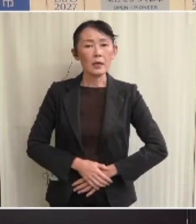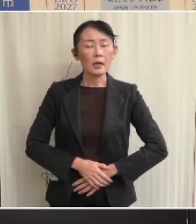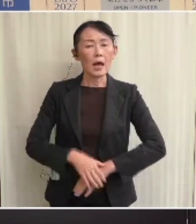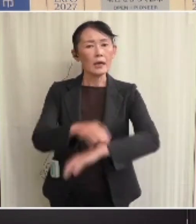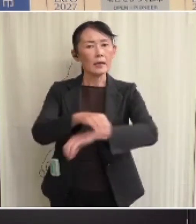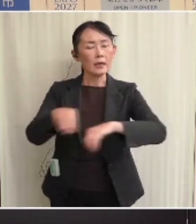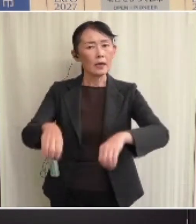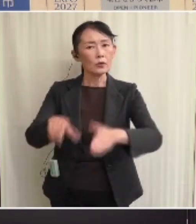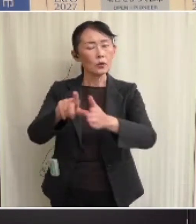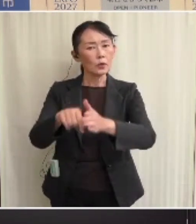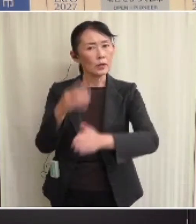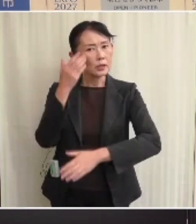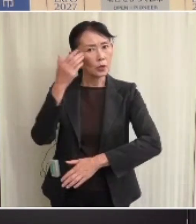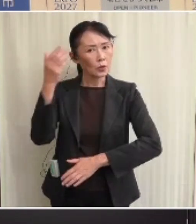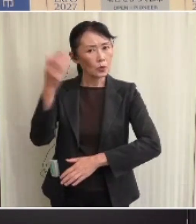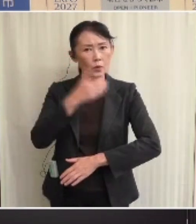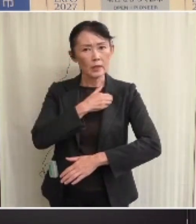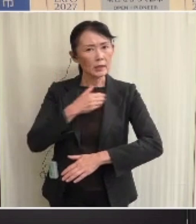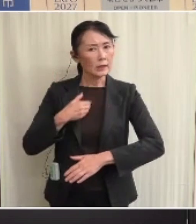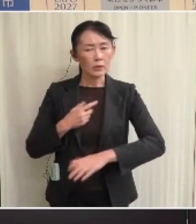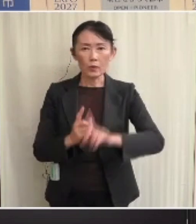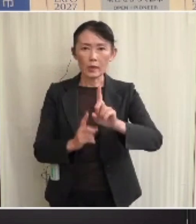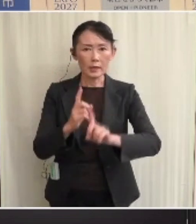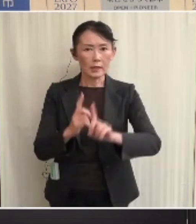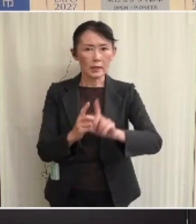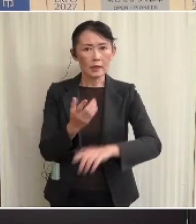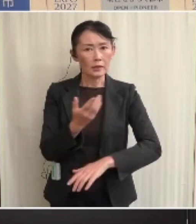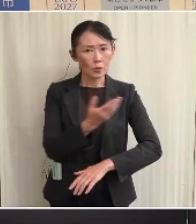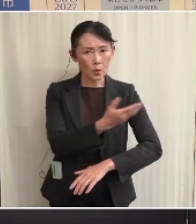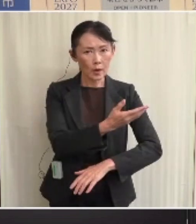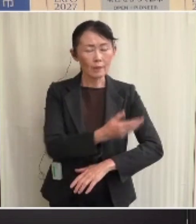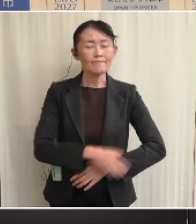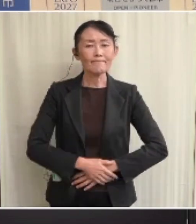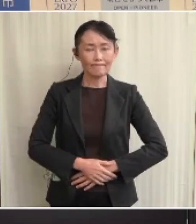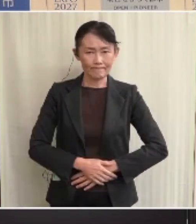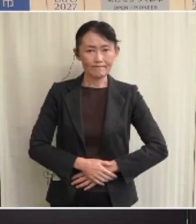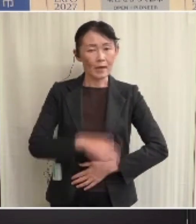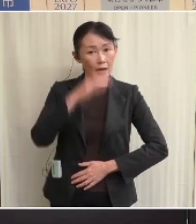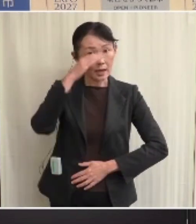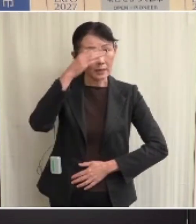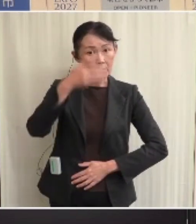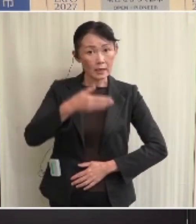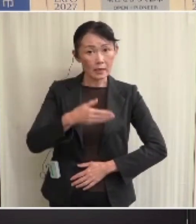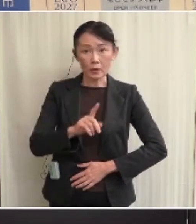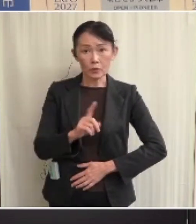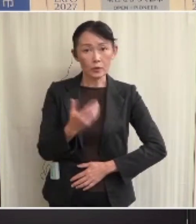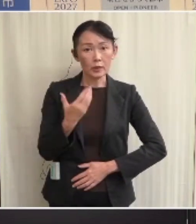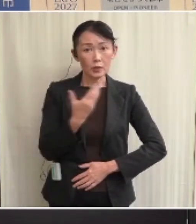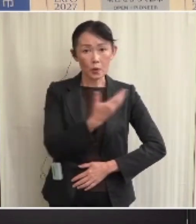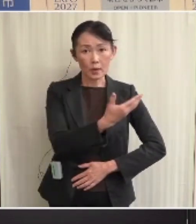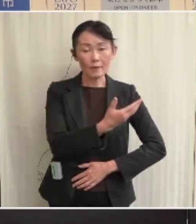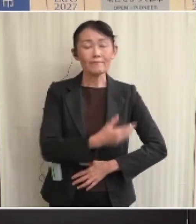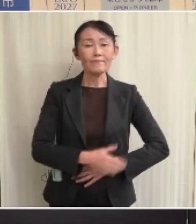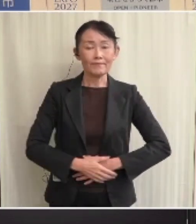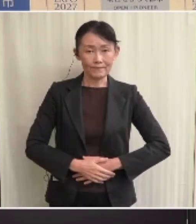なというふうに見受けてるんですが、そういったその検証っていうものはいかがなさるとのお考えでしょうかと。